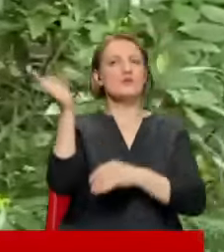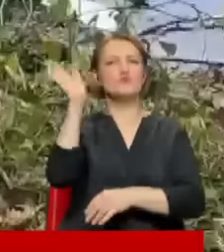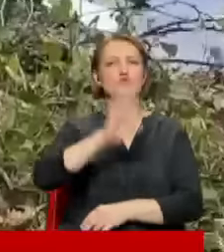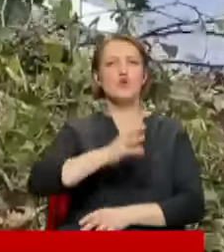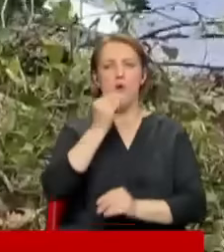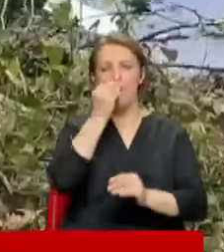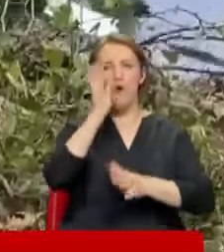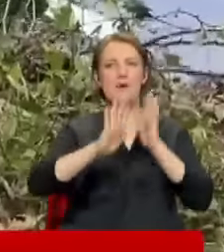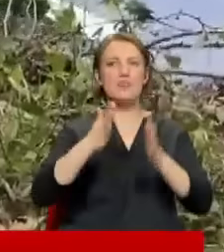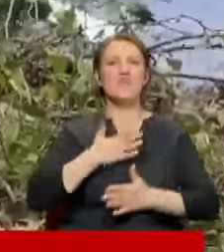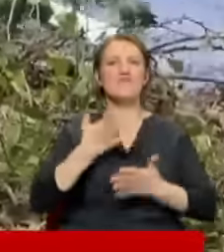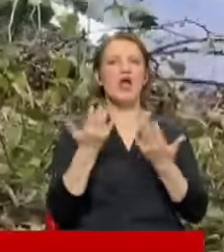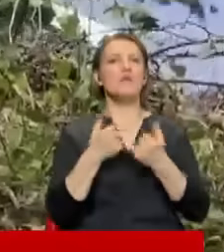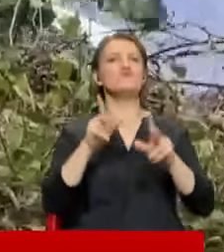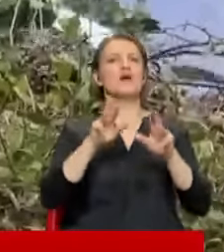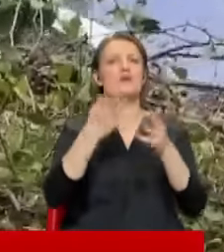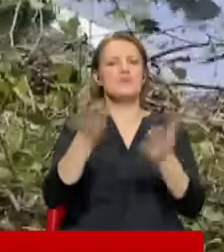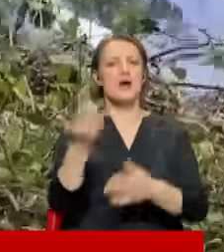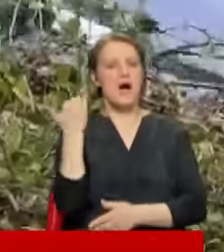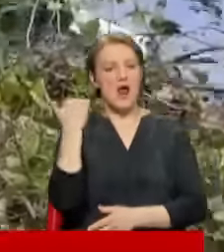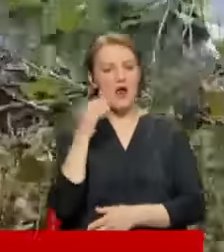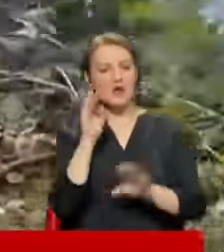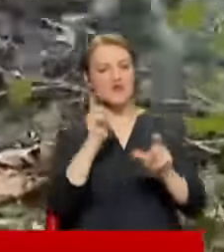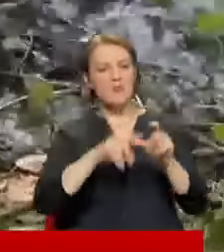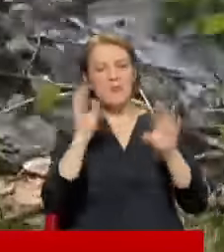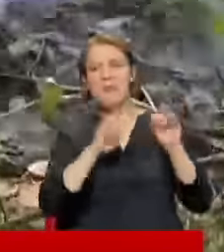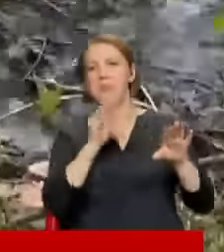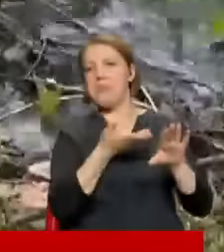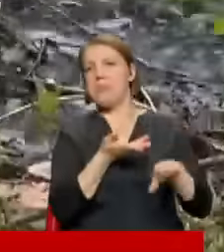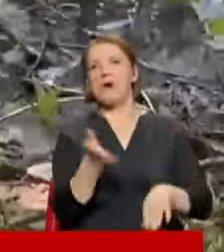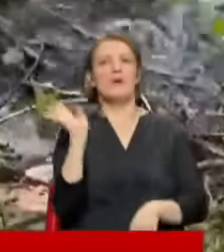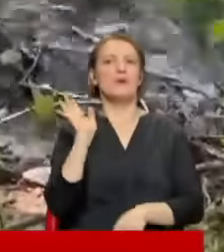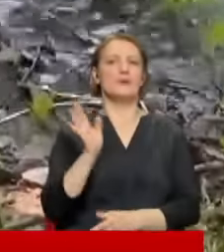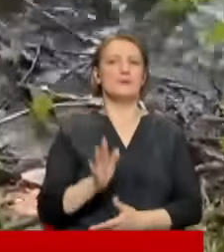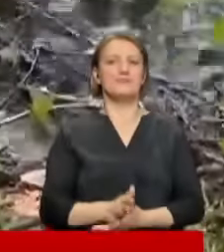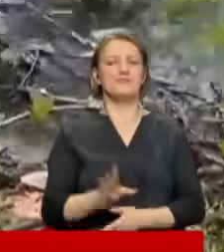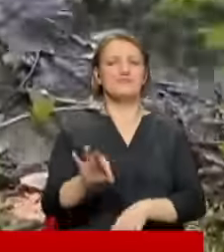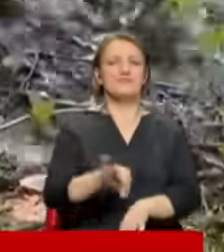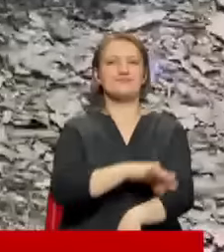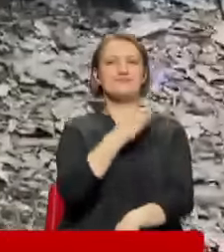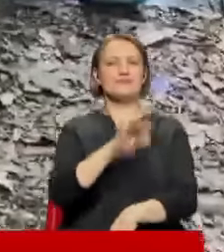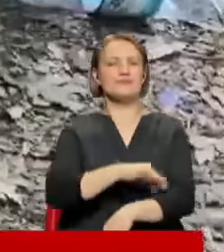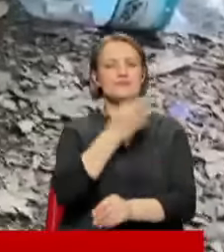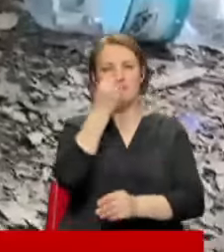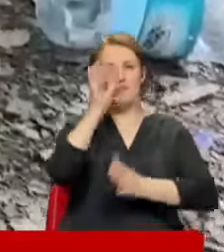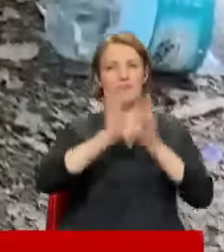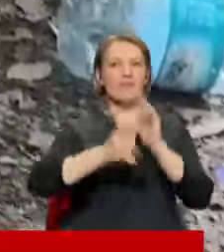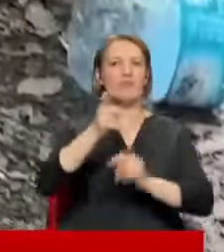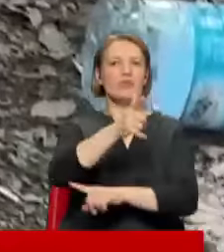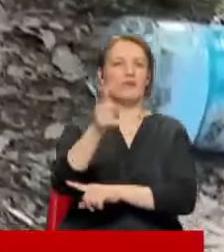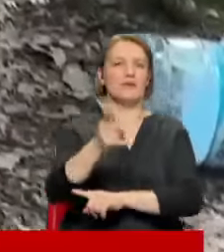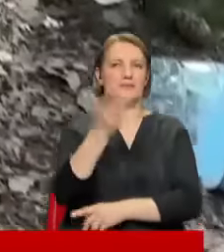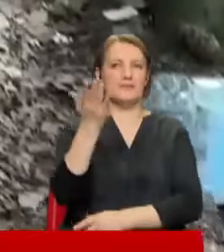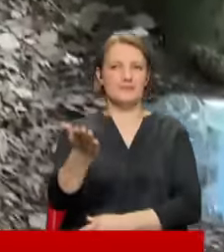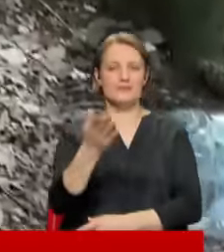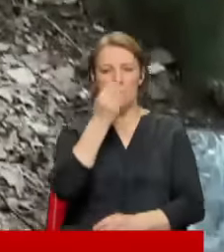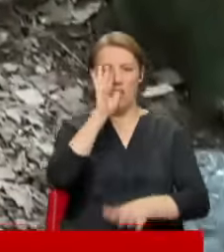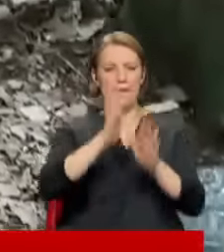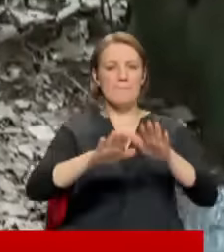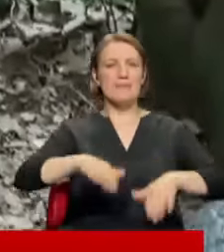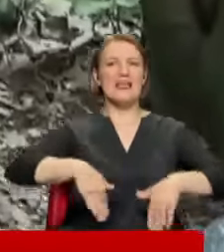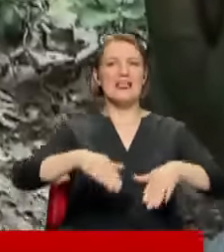hiç soluklanmayacaklarmış gibi arkalarında çöp yığınları bırakıp gittiler. Sarıyer'deki Belgrad Ormanı'nda çekildi bu görüntüler.